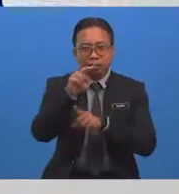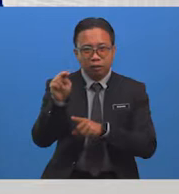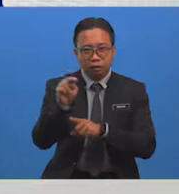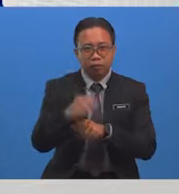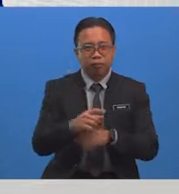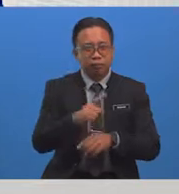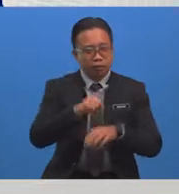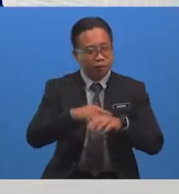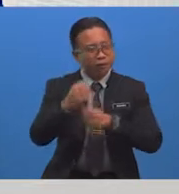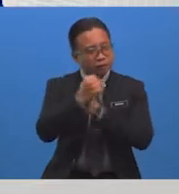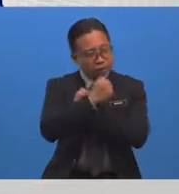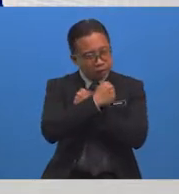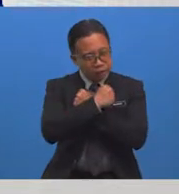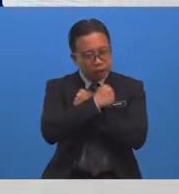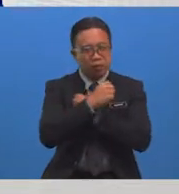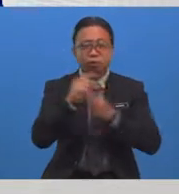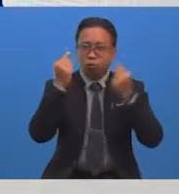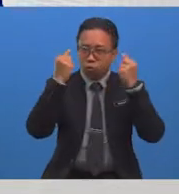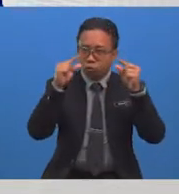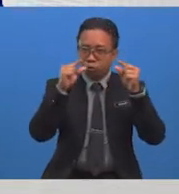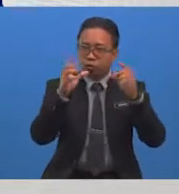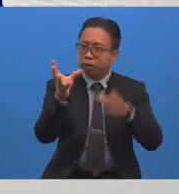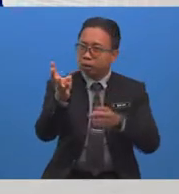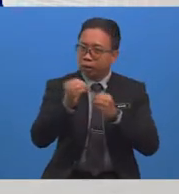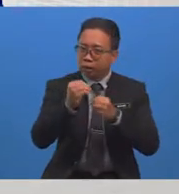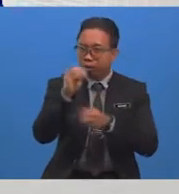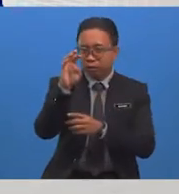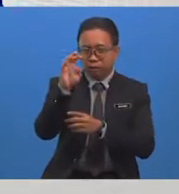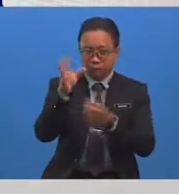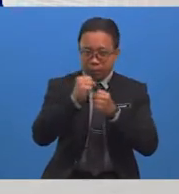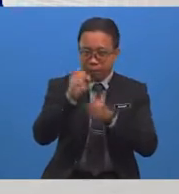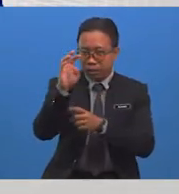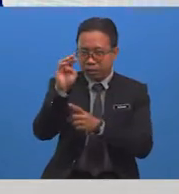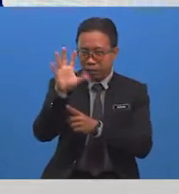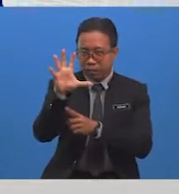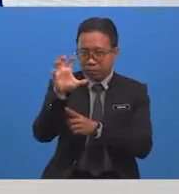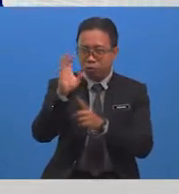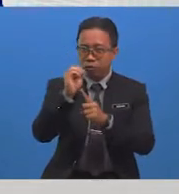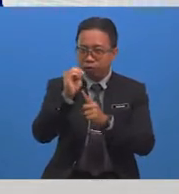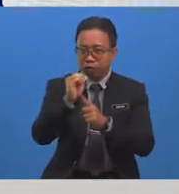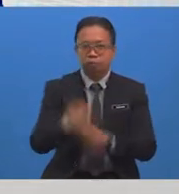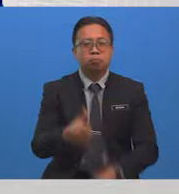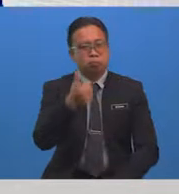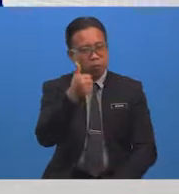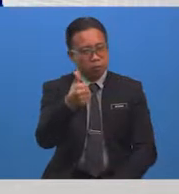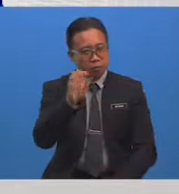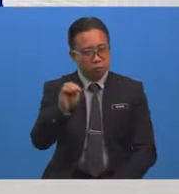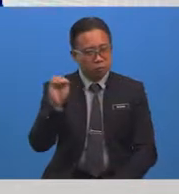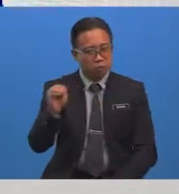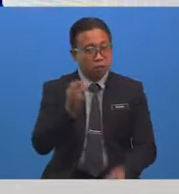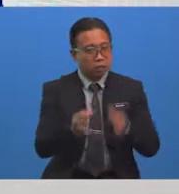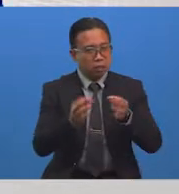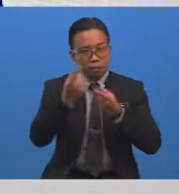Hai disayangi guru skornya 50 bagus murid-murid skornya 50